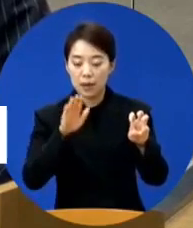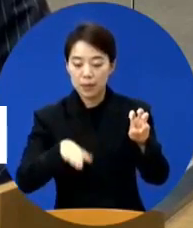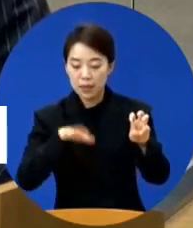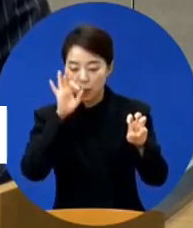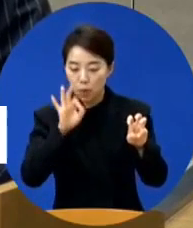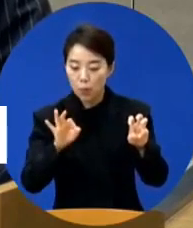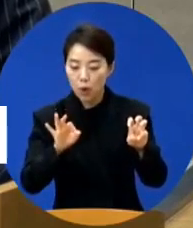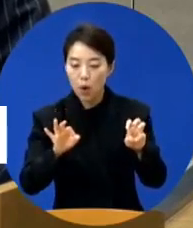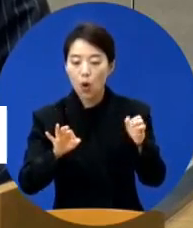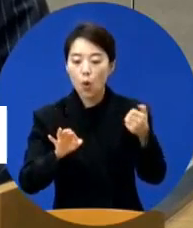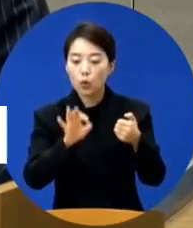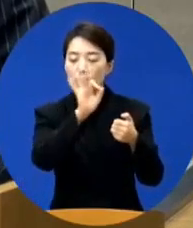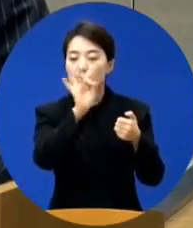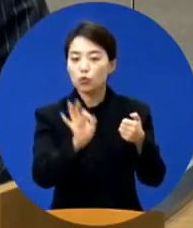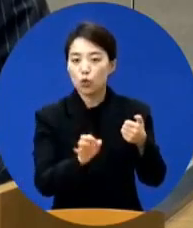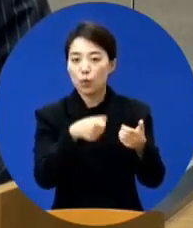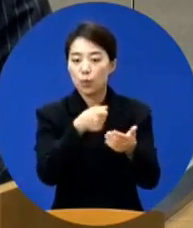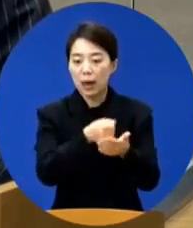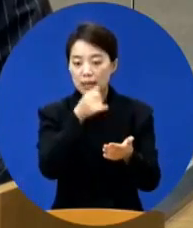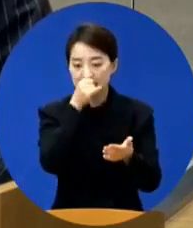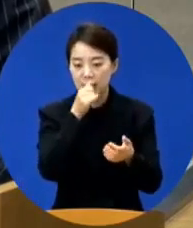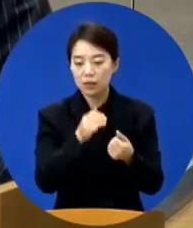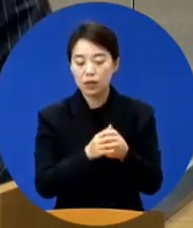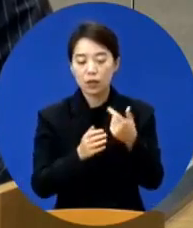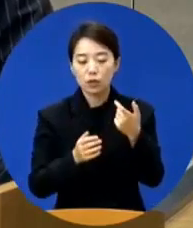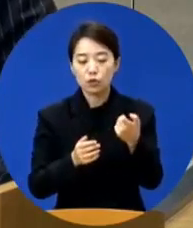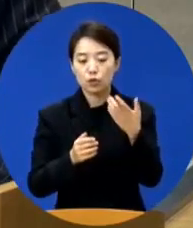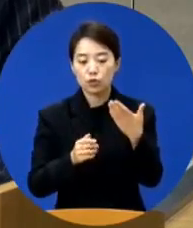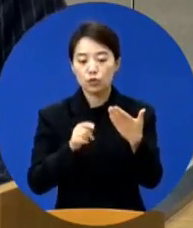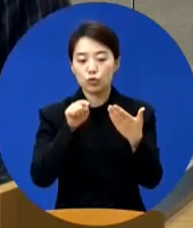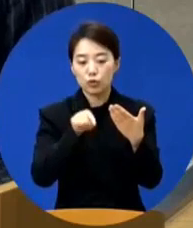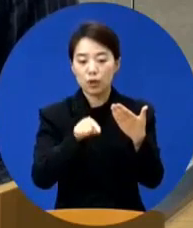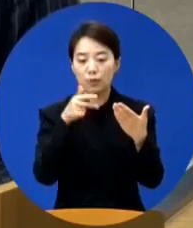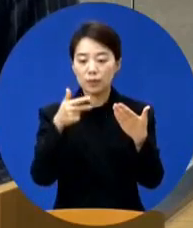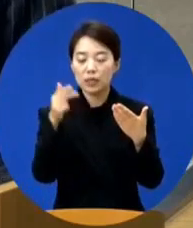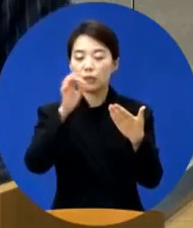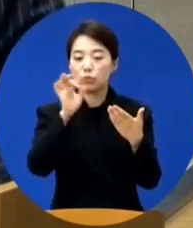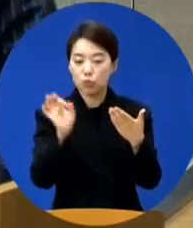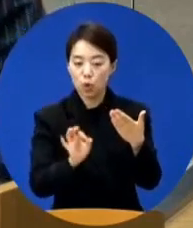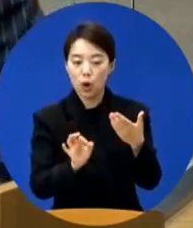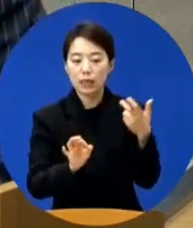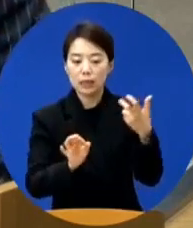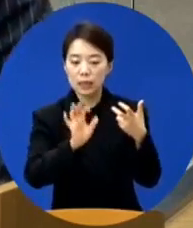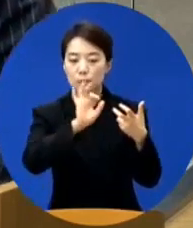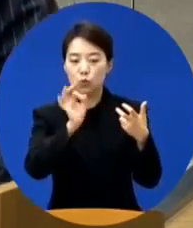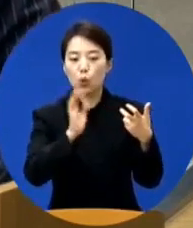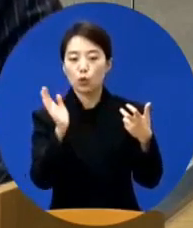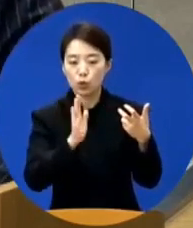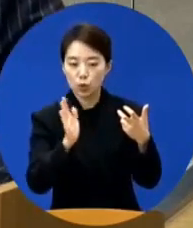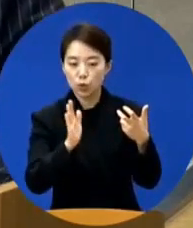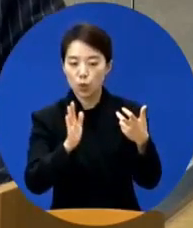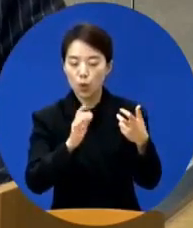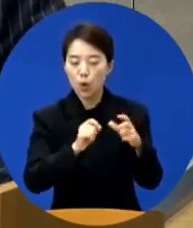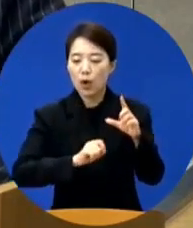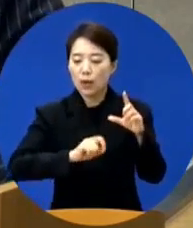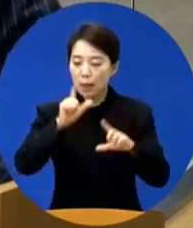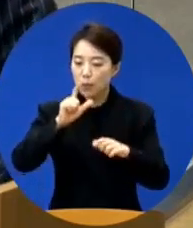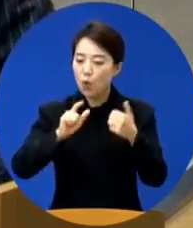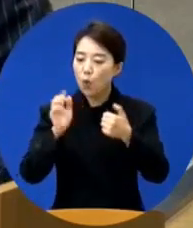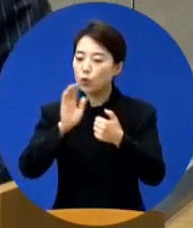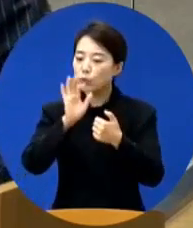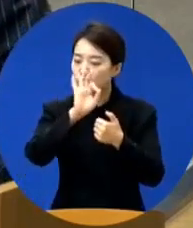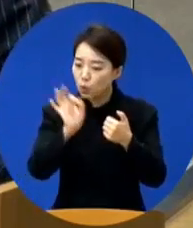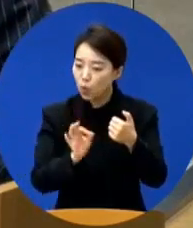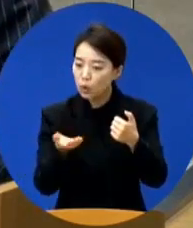약 50%로 산정이라고 되어 있는데 69.7%, 70%가 되더라고요. 딴 데는 대부분 50% 선인데 왜